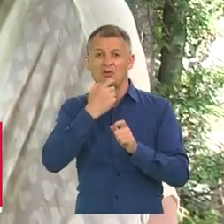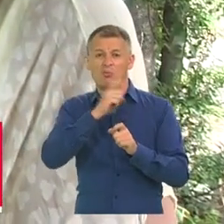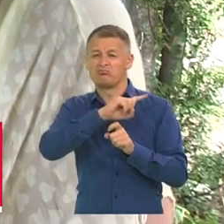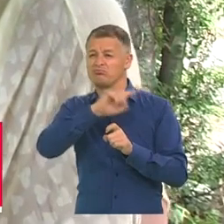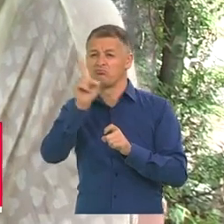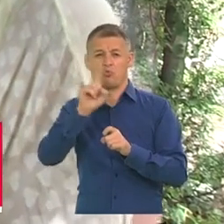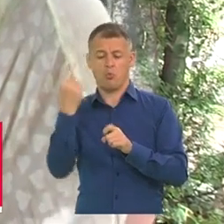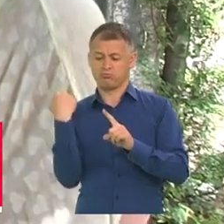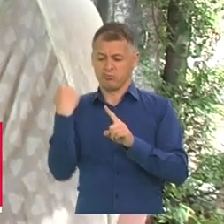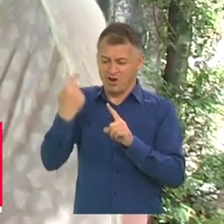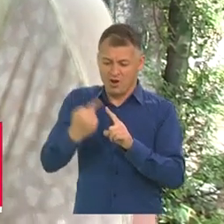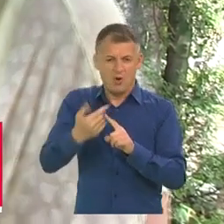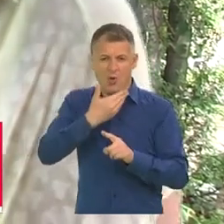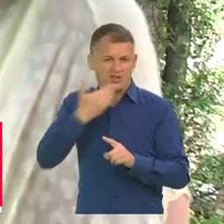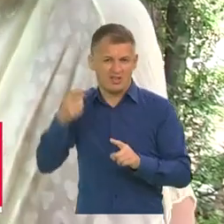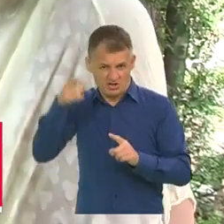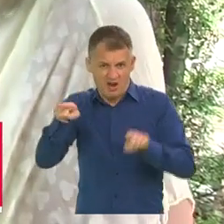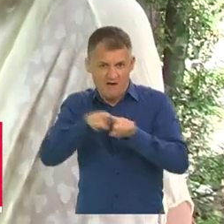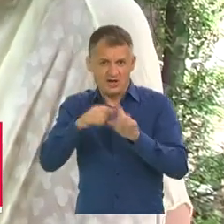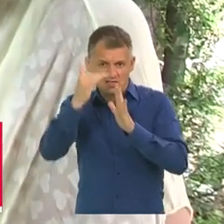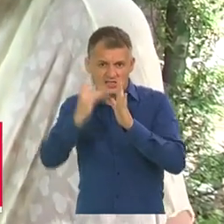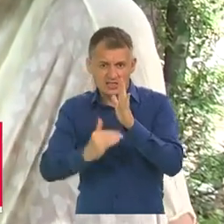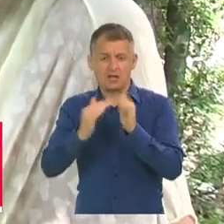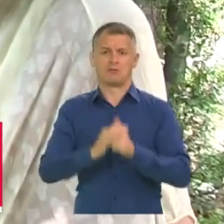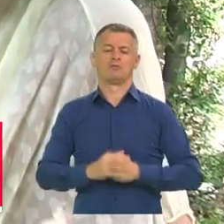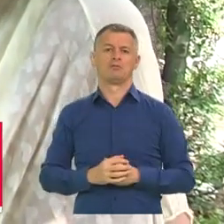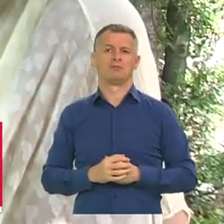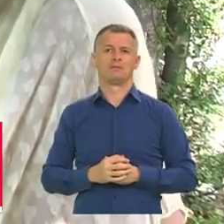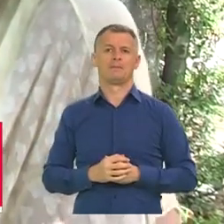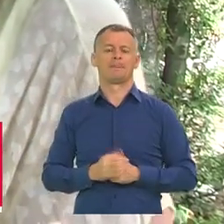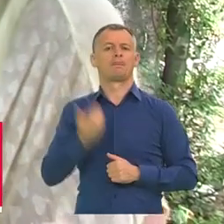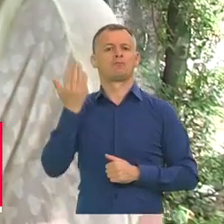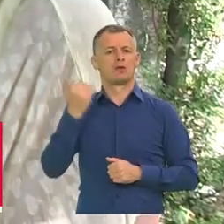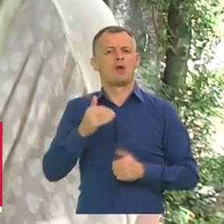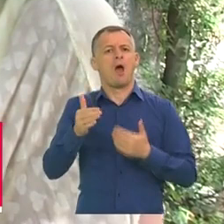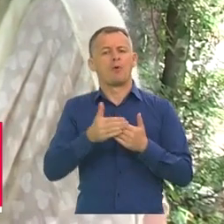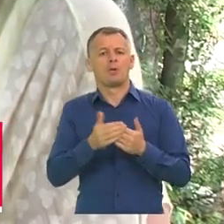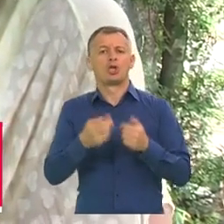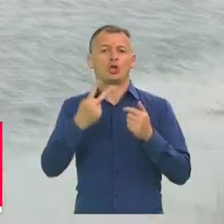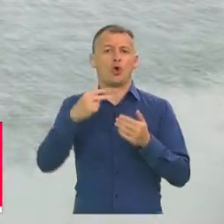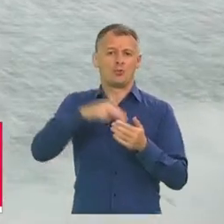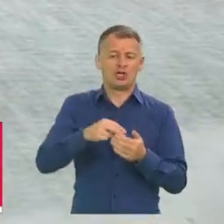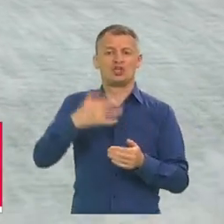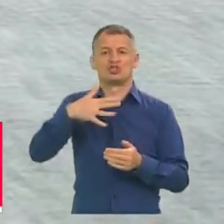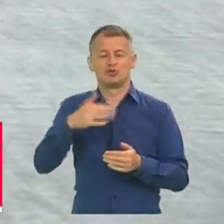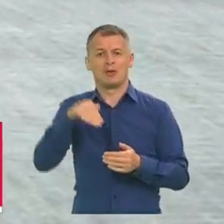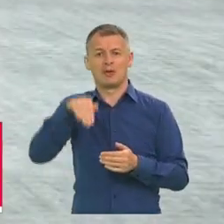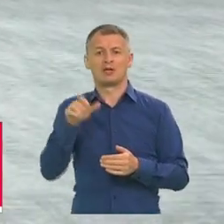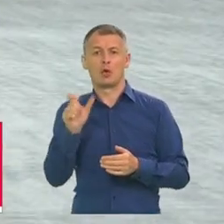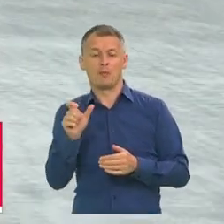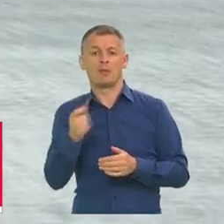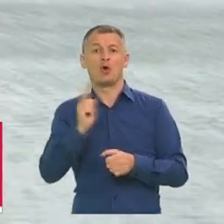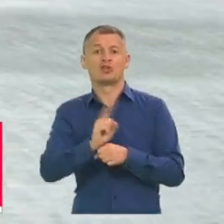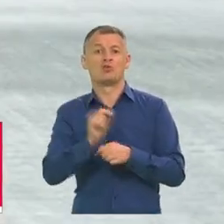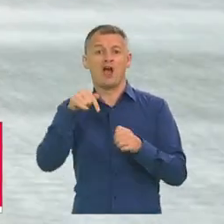a intrării Dunării în țară. Era în jur de 2500 de metri cu pe secundă. Acum suntem